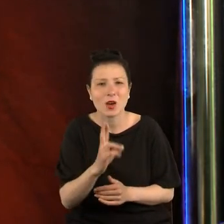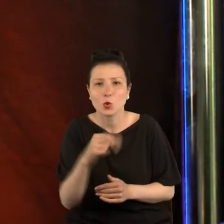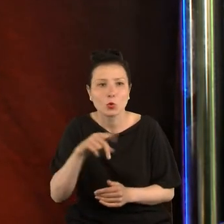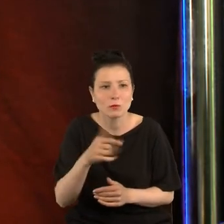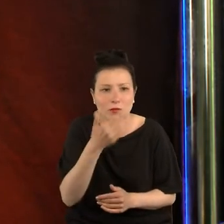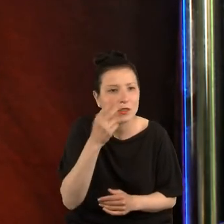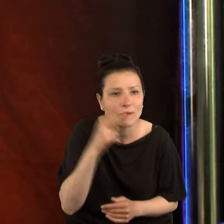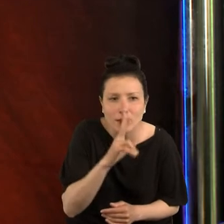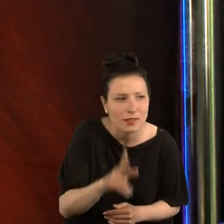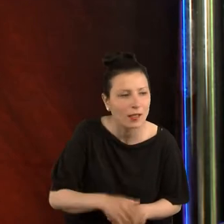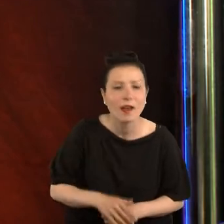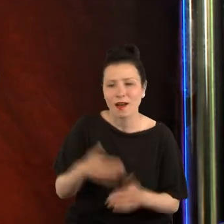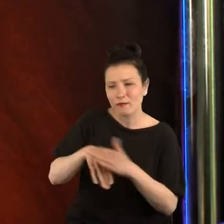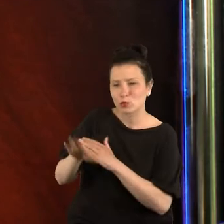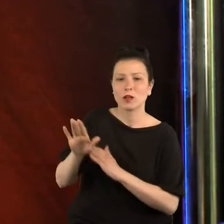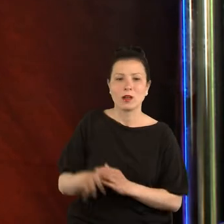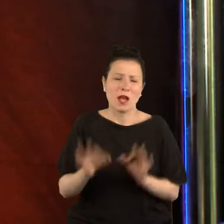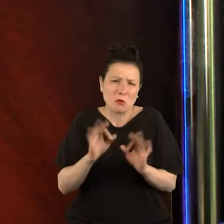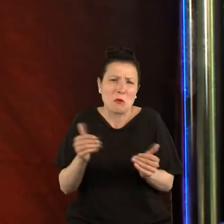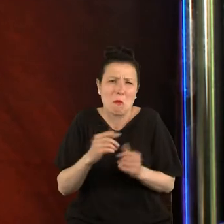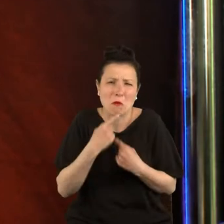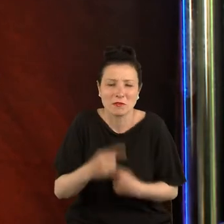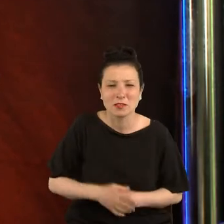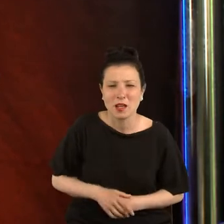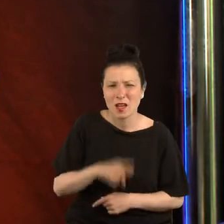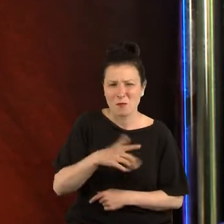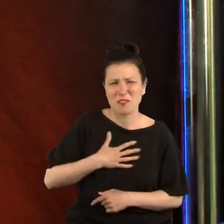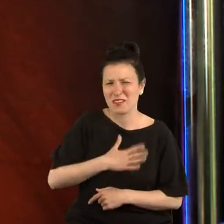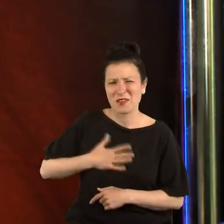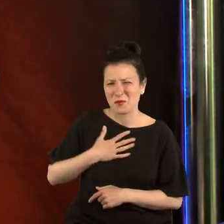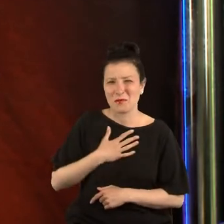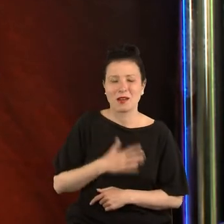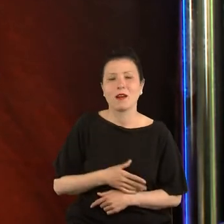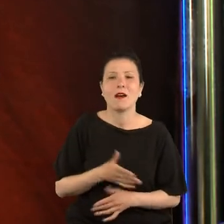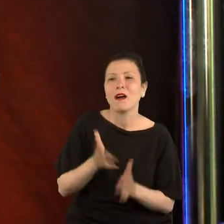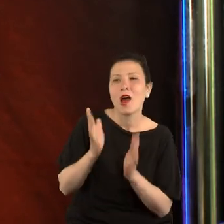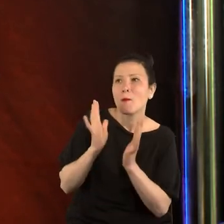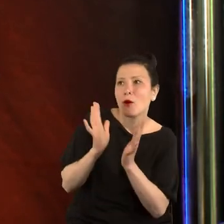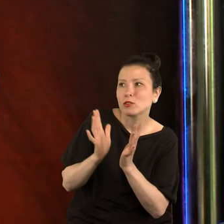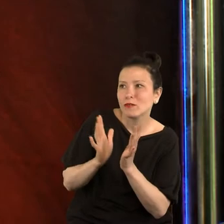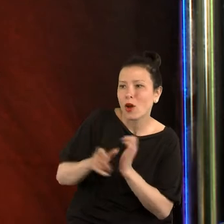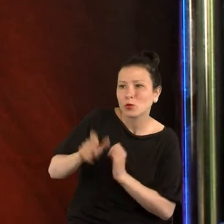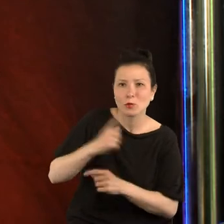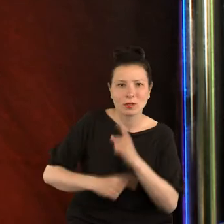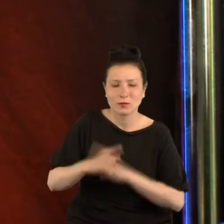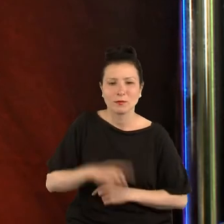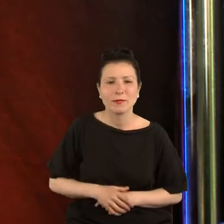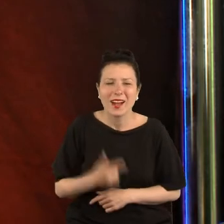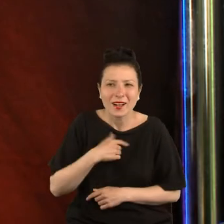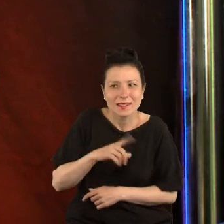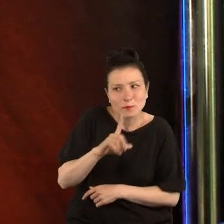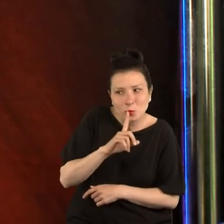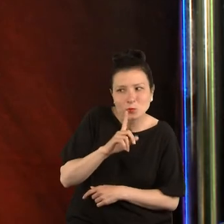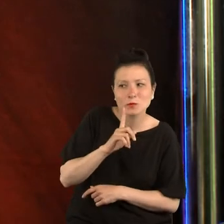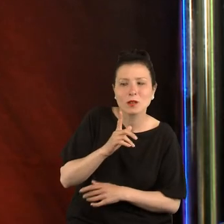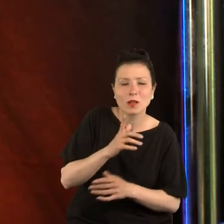widzę. Wyszła, no to dobrze, to mogę powiedzieć, bo ona tego nie lubi, jak się podziwia kogoś, ale ja po cichu podziwiam